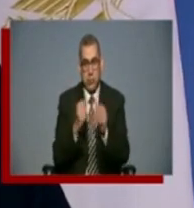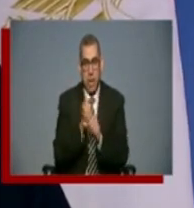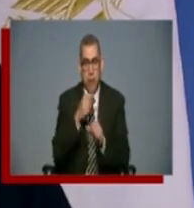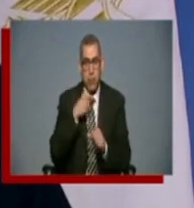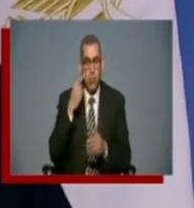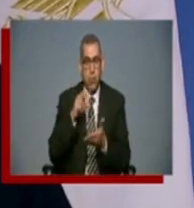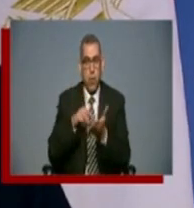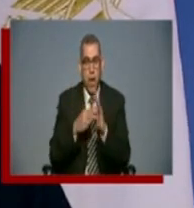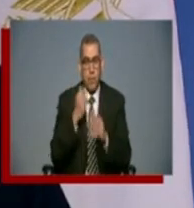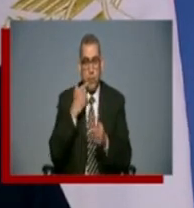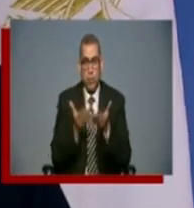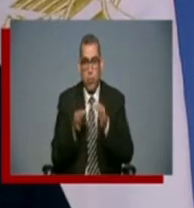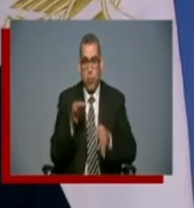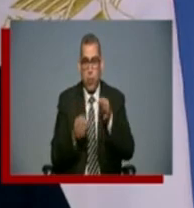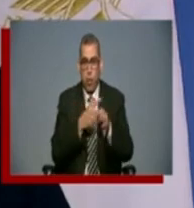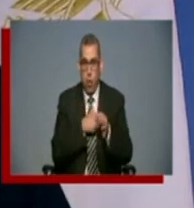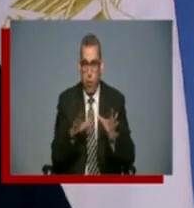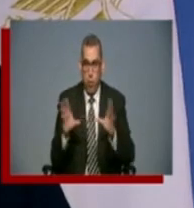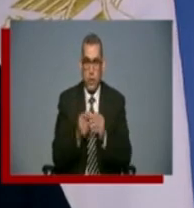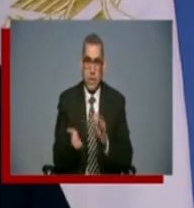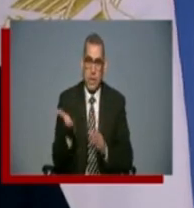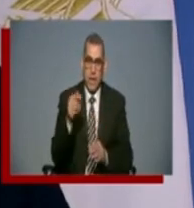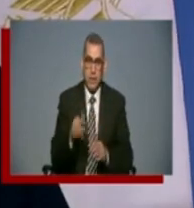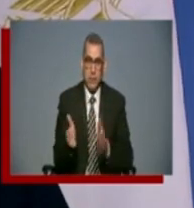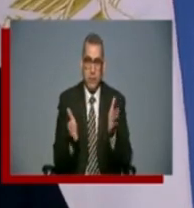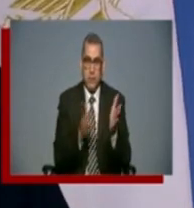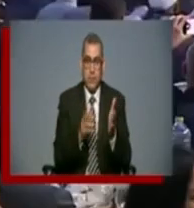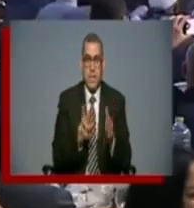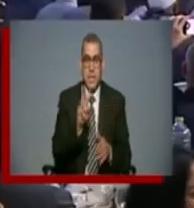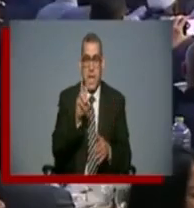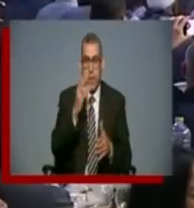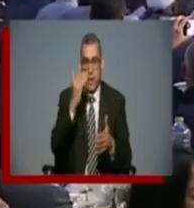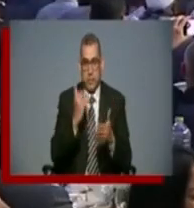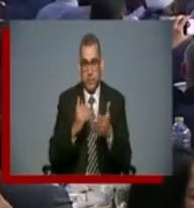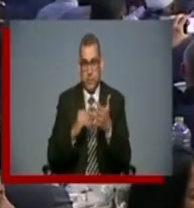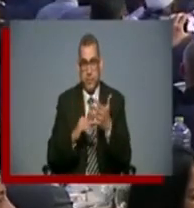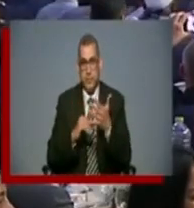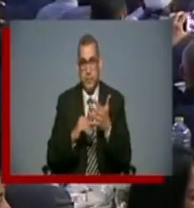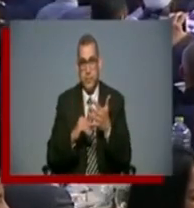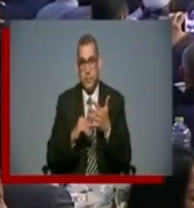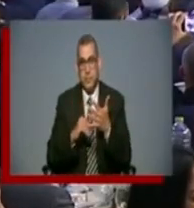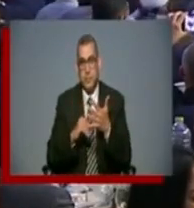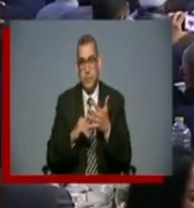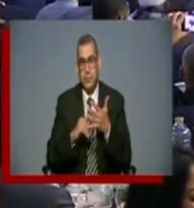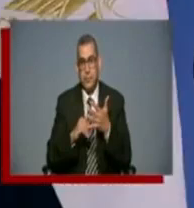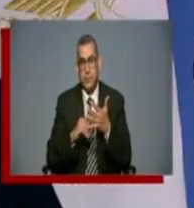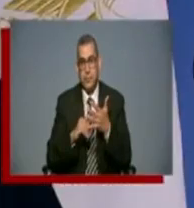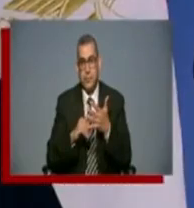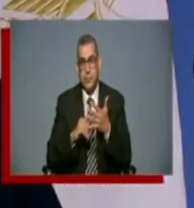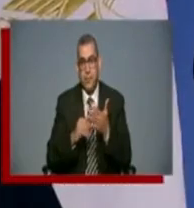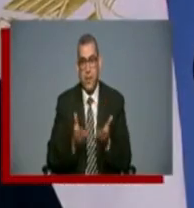يمكن بالملايين في توقيت حساس ومهم وفي وقت بتزيد فيه الأعباء الاقتصادية والمادية